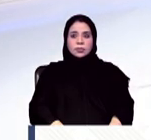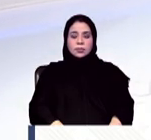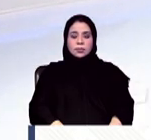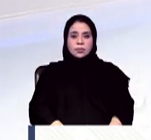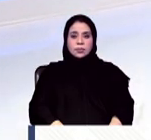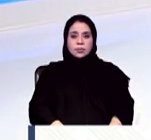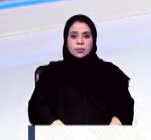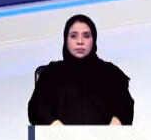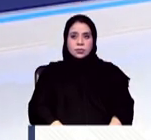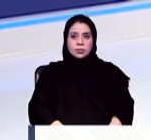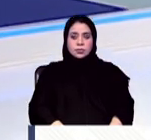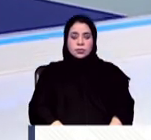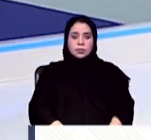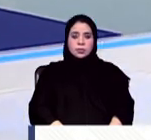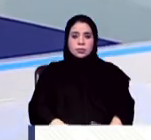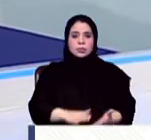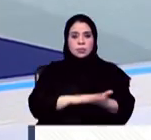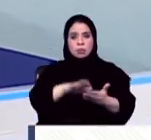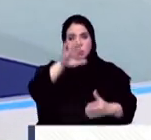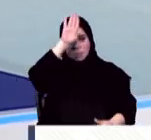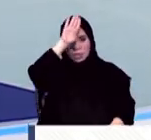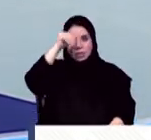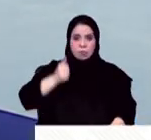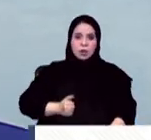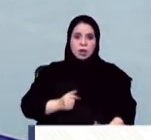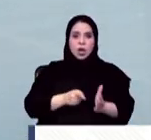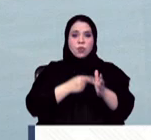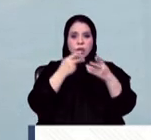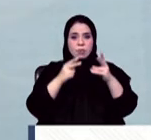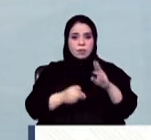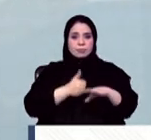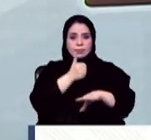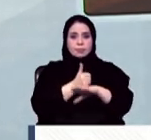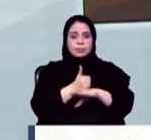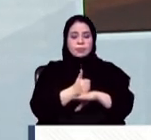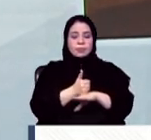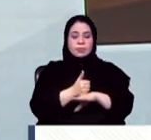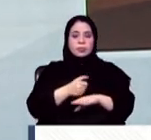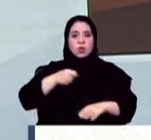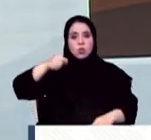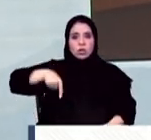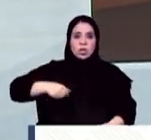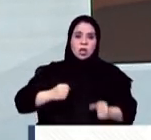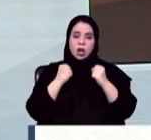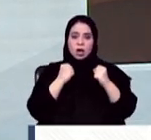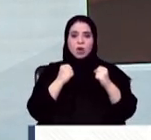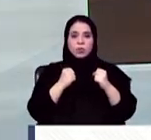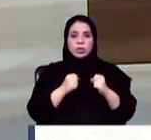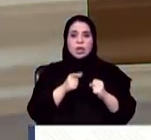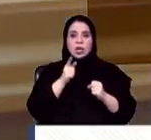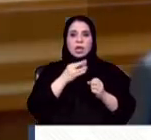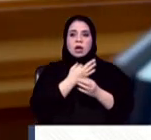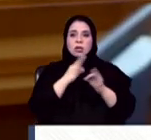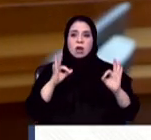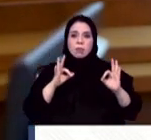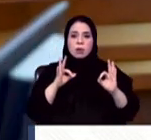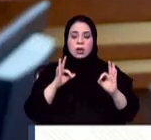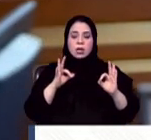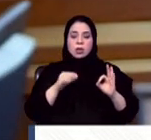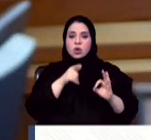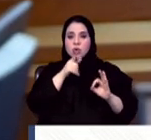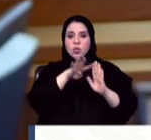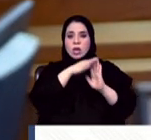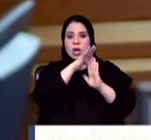المعنيه مملكه البحرين وانطلاقا من ثوابتها الوطنيه المتينه هيات ووات